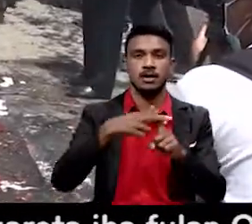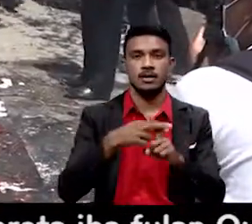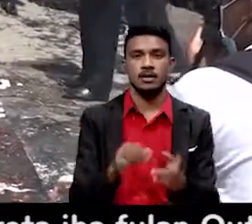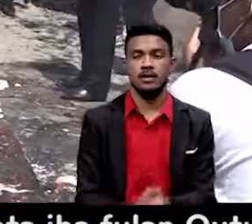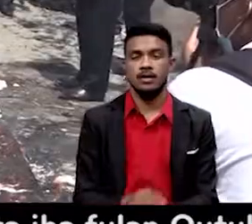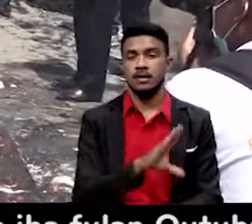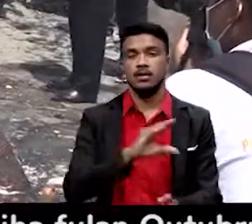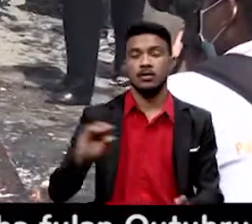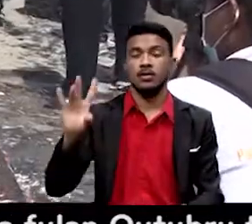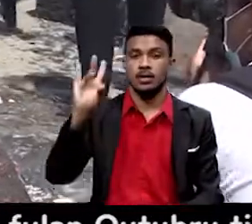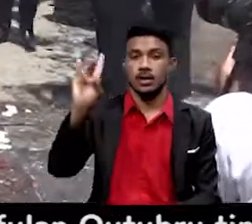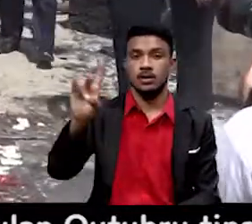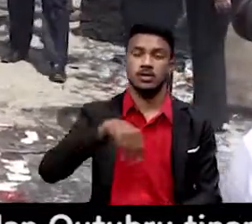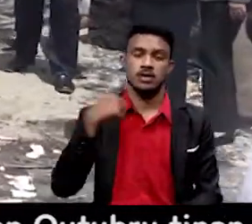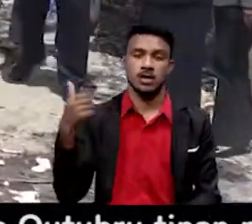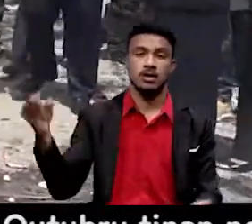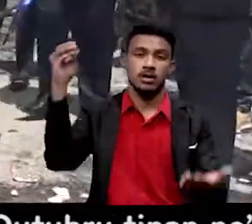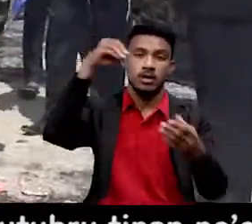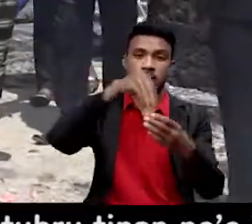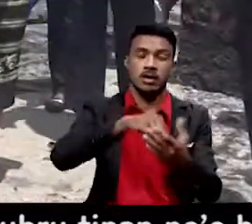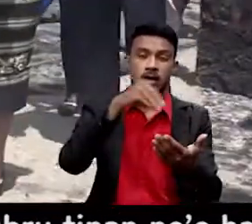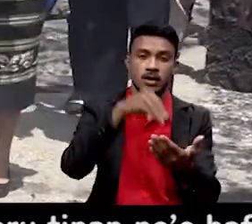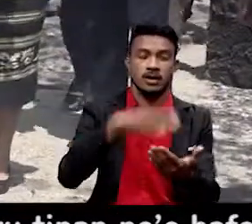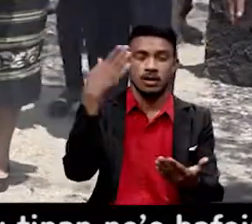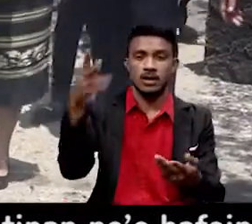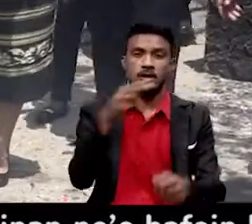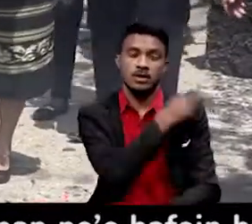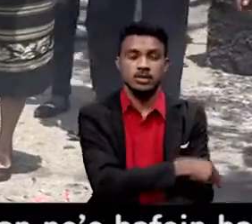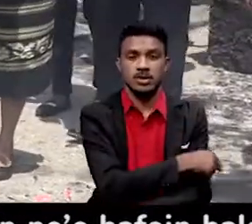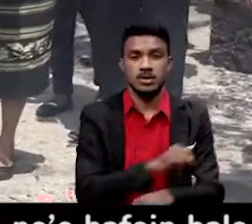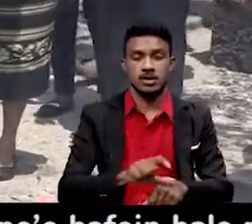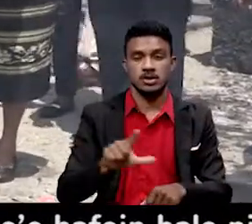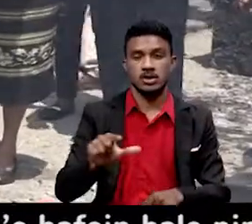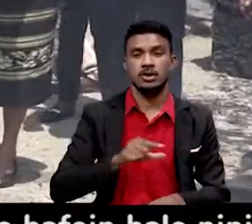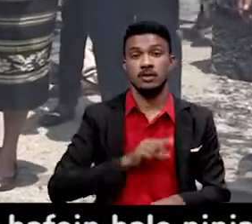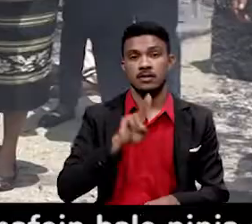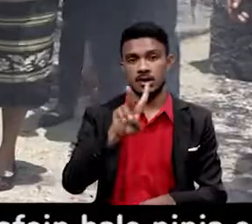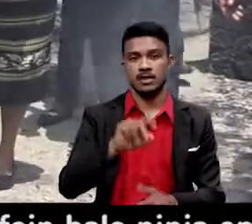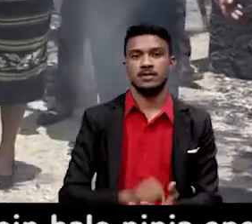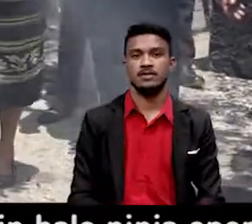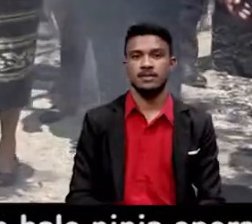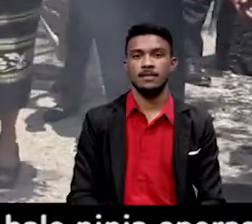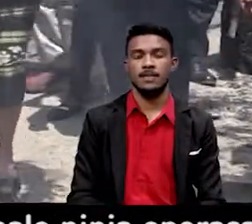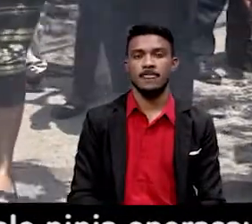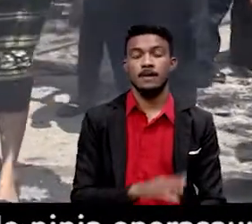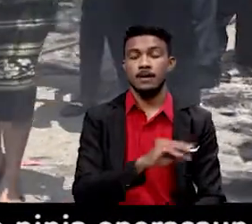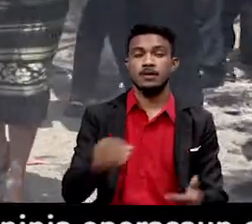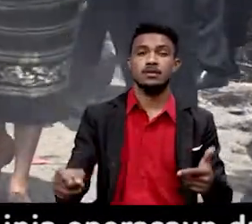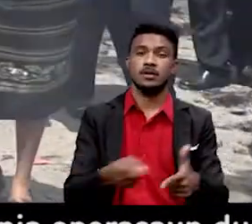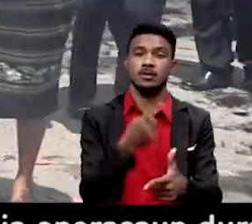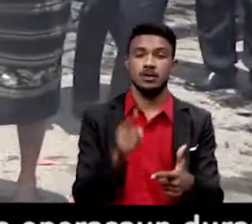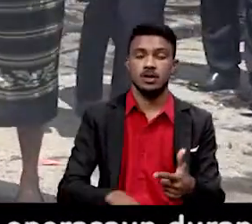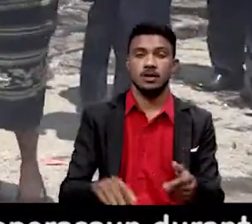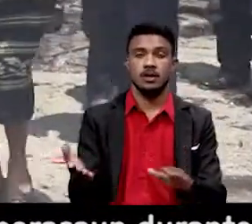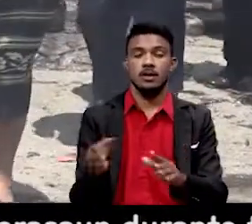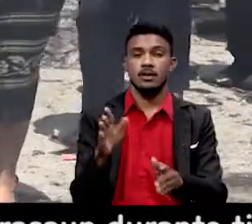no na hitu seluk será ela iha mortuário hospital nacional Guido Valadares. Além de mate hitu nulu